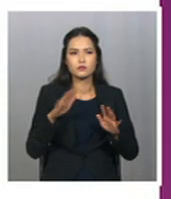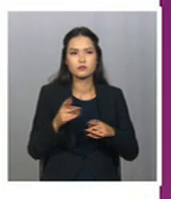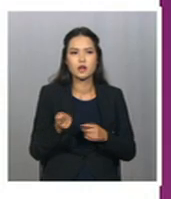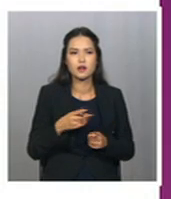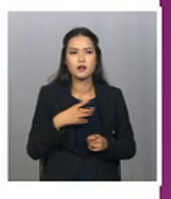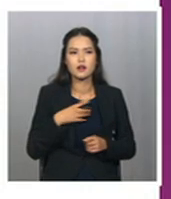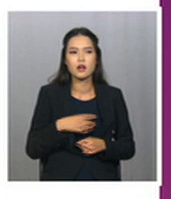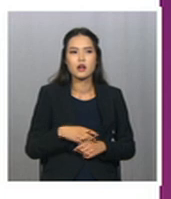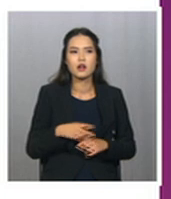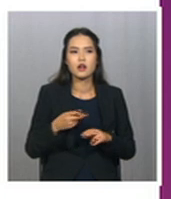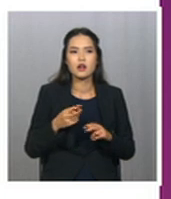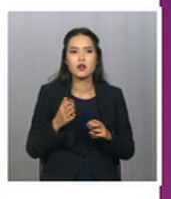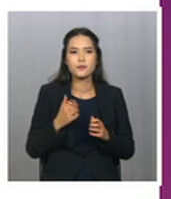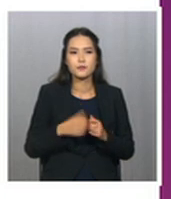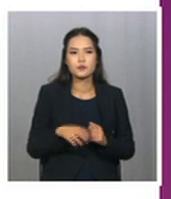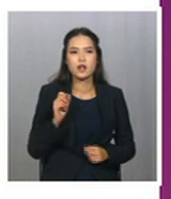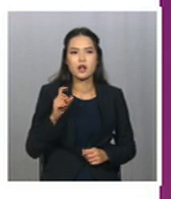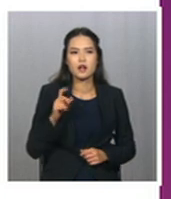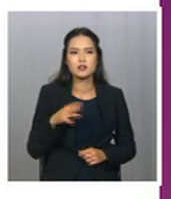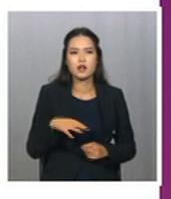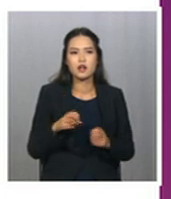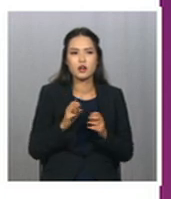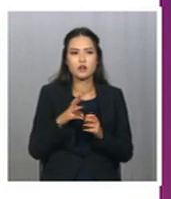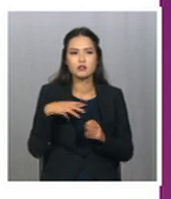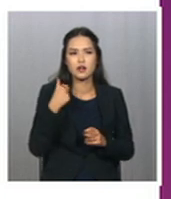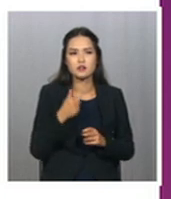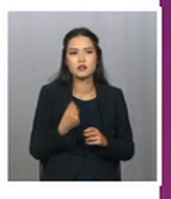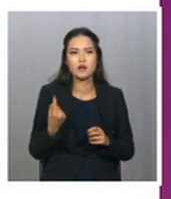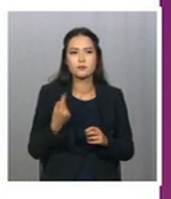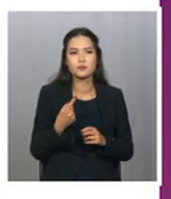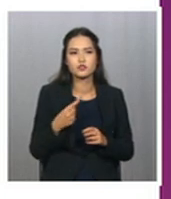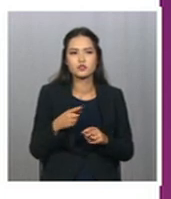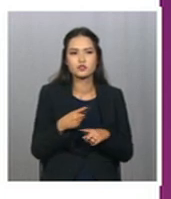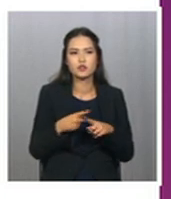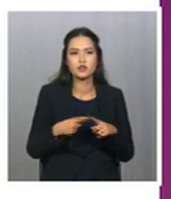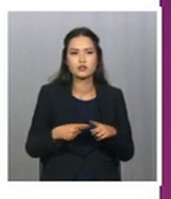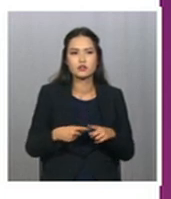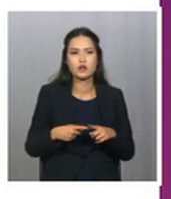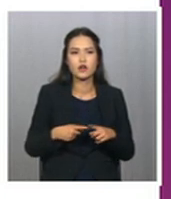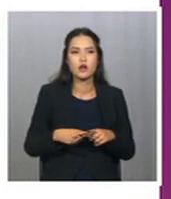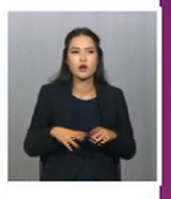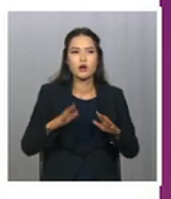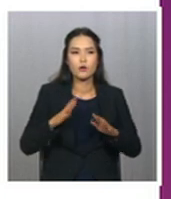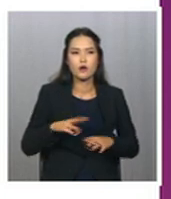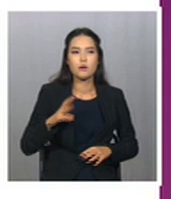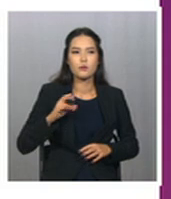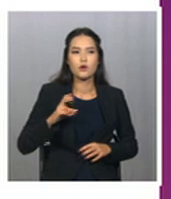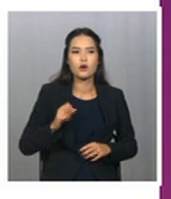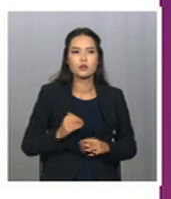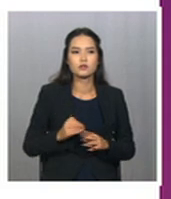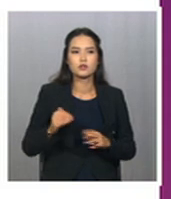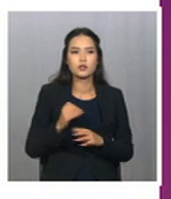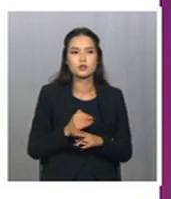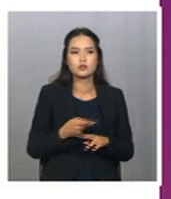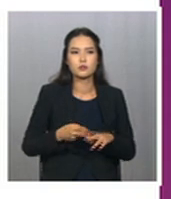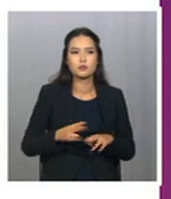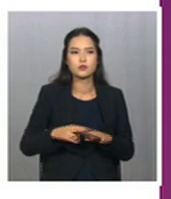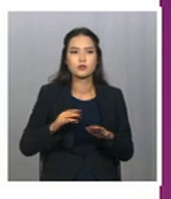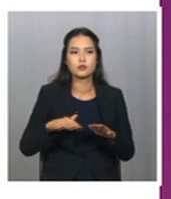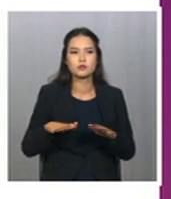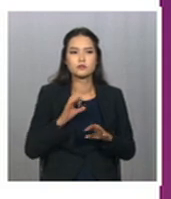Орта Азияда 13-ші ғасырдың бірінші жартысында орнаған моңғол үстемдігі бұл өлкенің дамуын